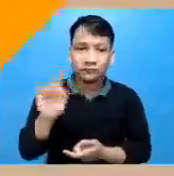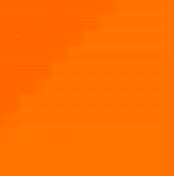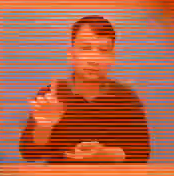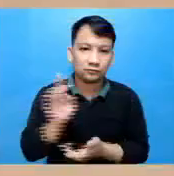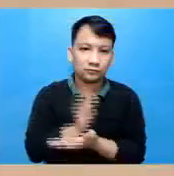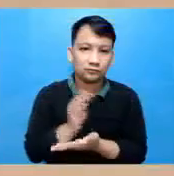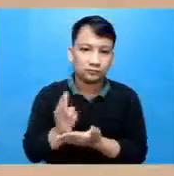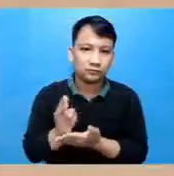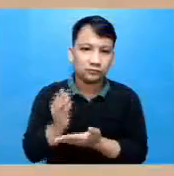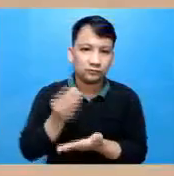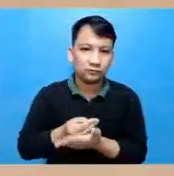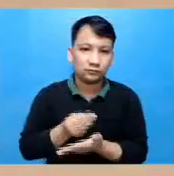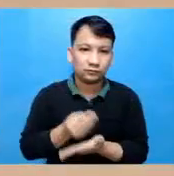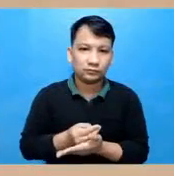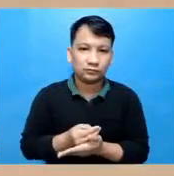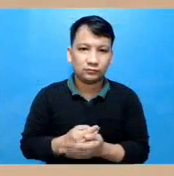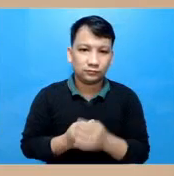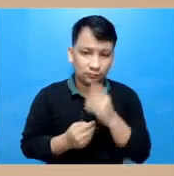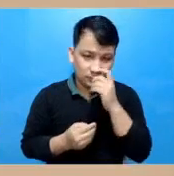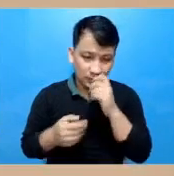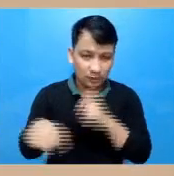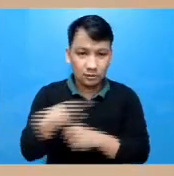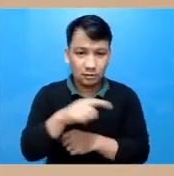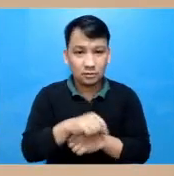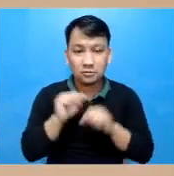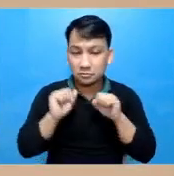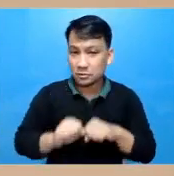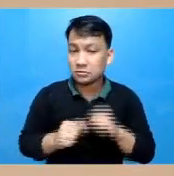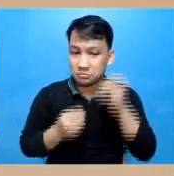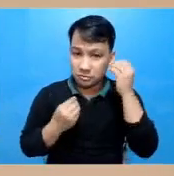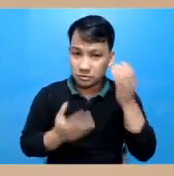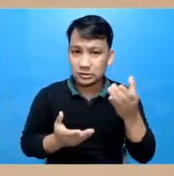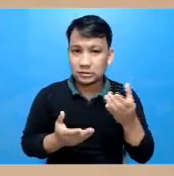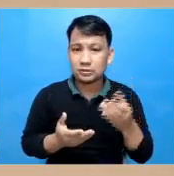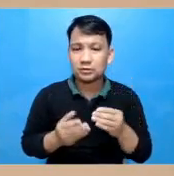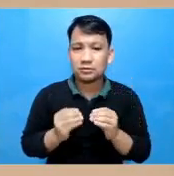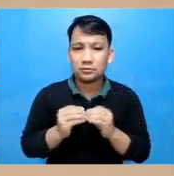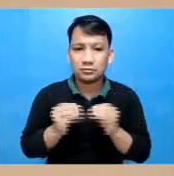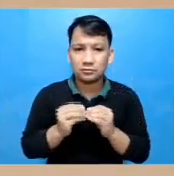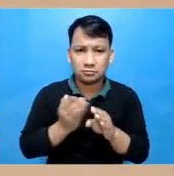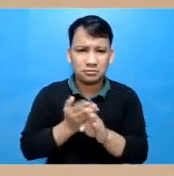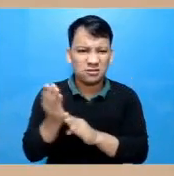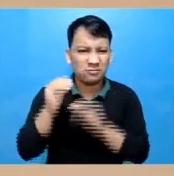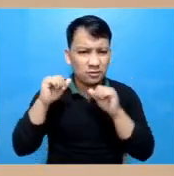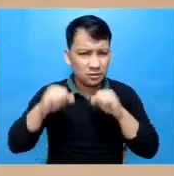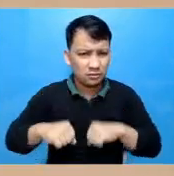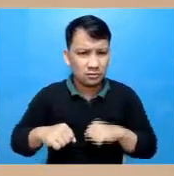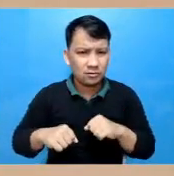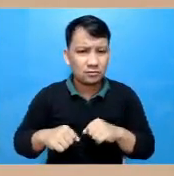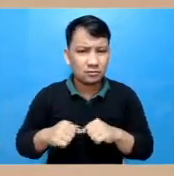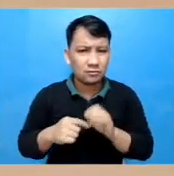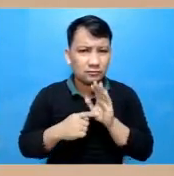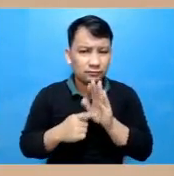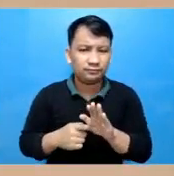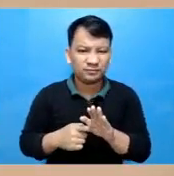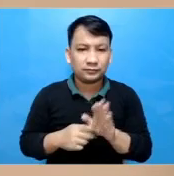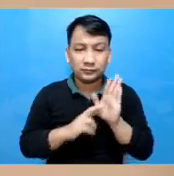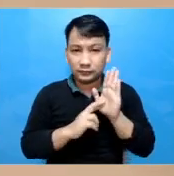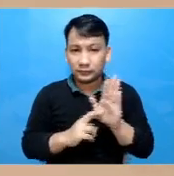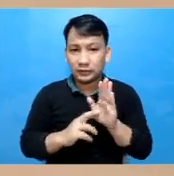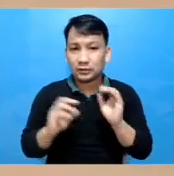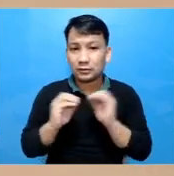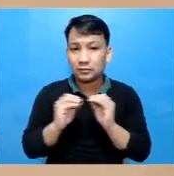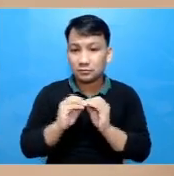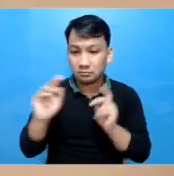tapos yan. We are of the opinion that we need this now. And so that's, we're passing this. Kasi kailangan talaga na we are representing our people.